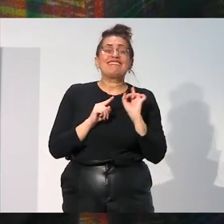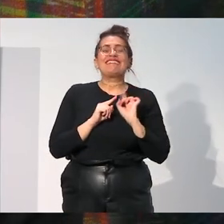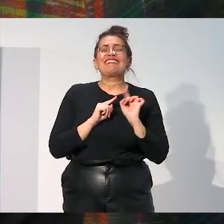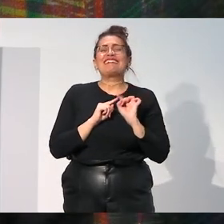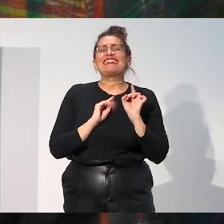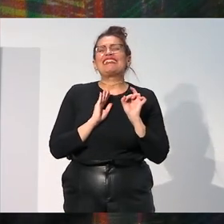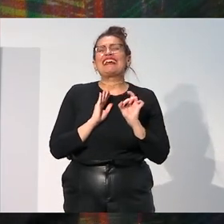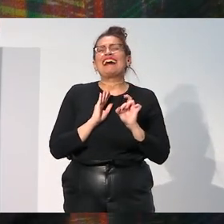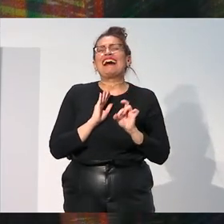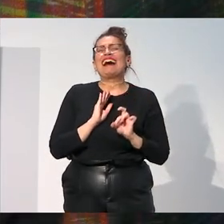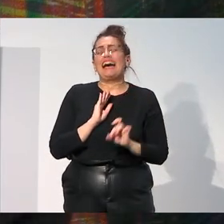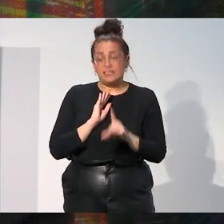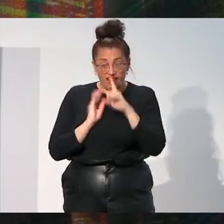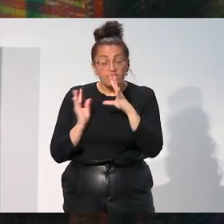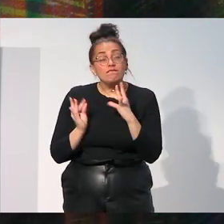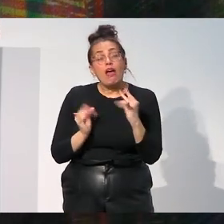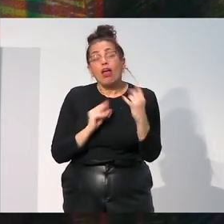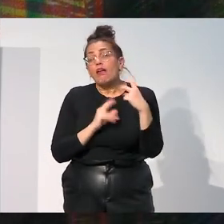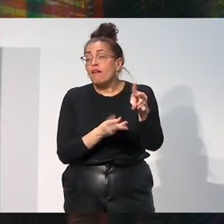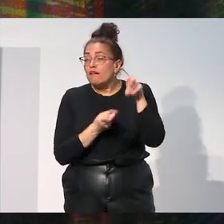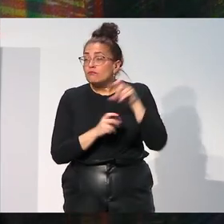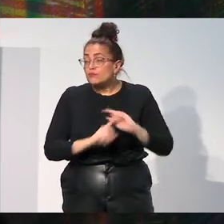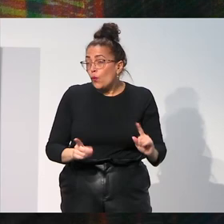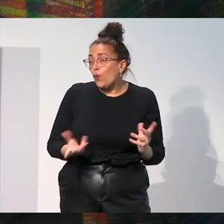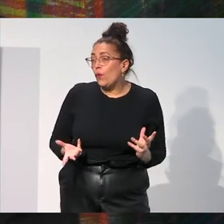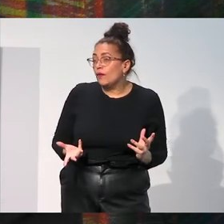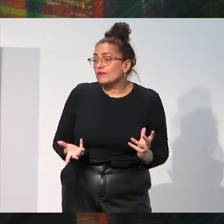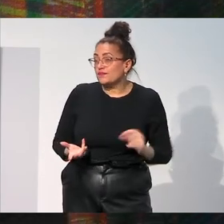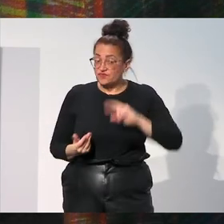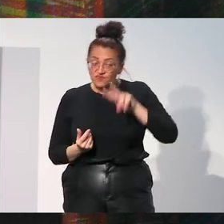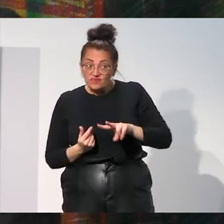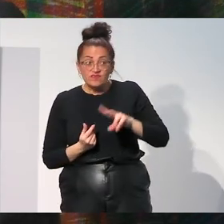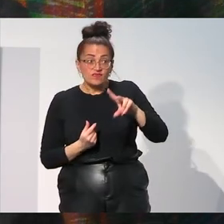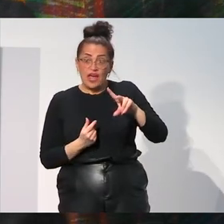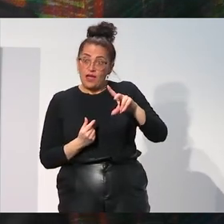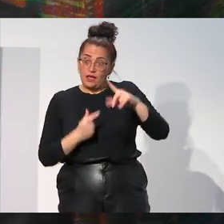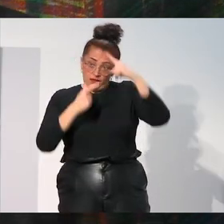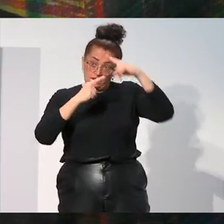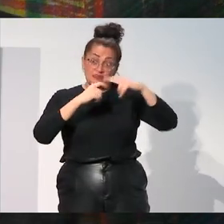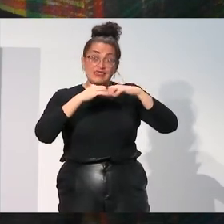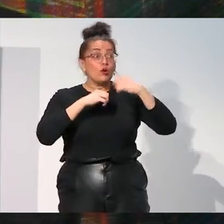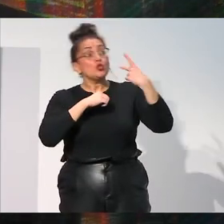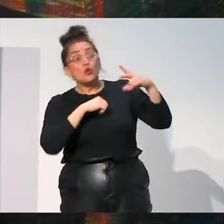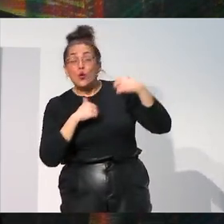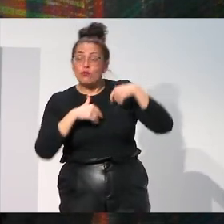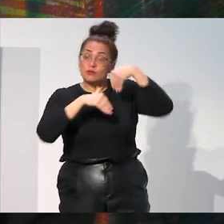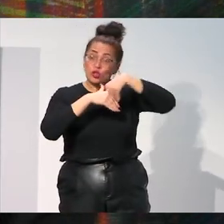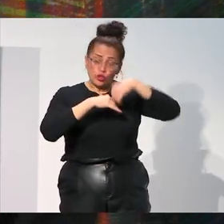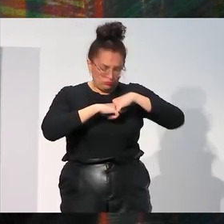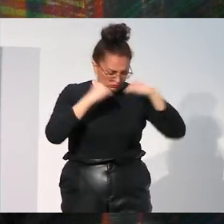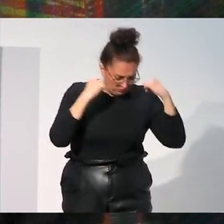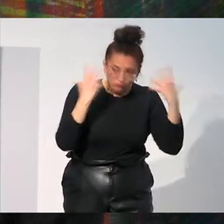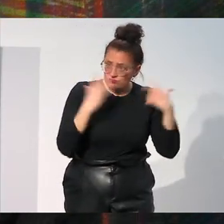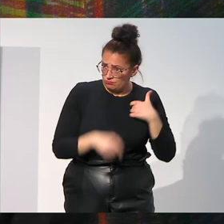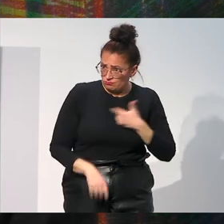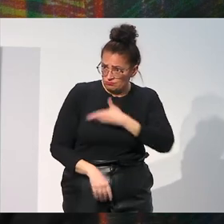de notre pensée. D'ailleurs, c'est très simple, on ne connaît pas la pensée de la personne en face de soi. Donc, de toute façon, il y a aussi toujours cette